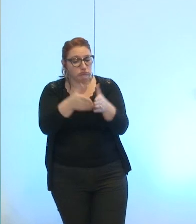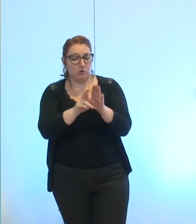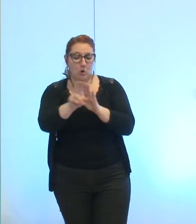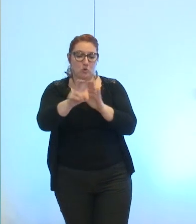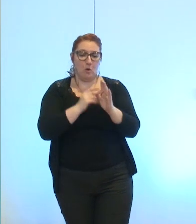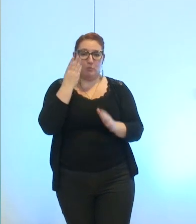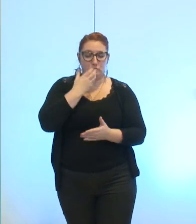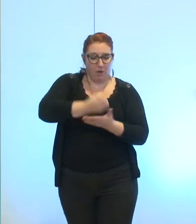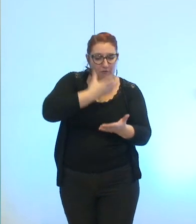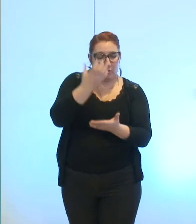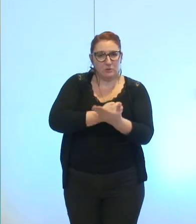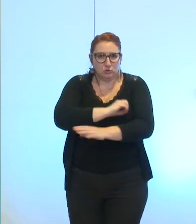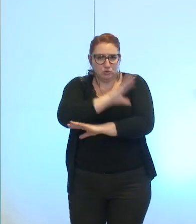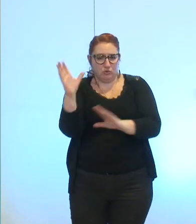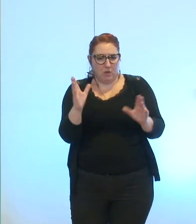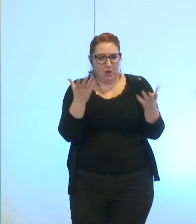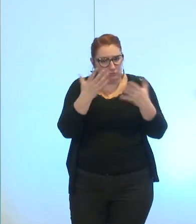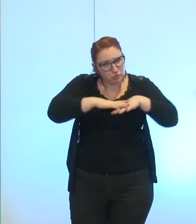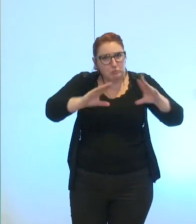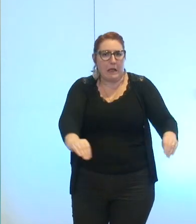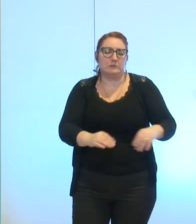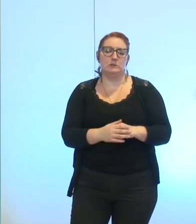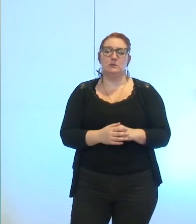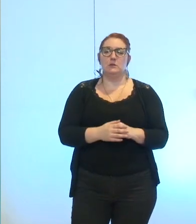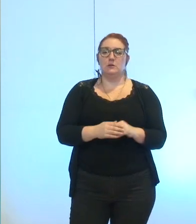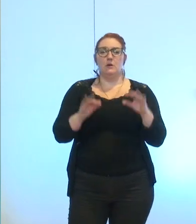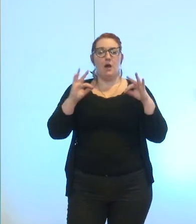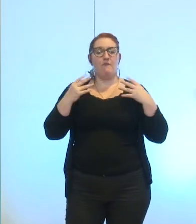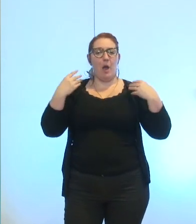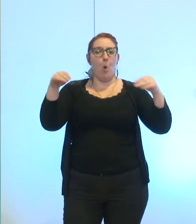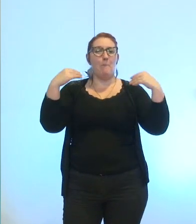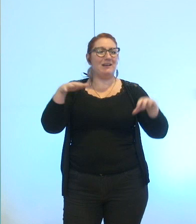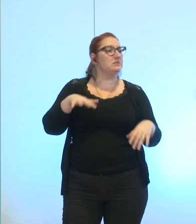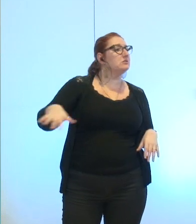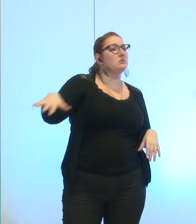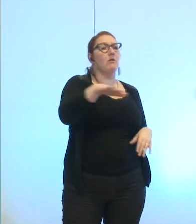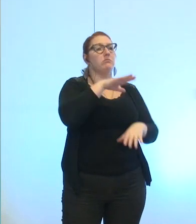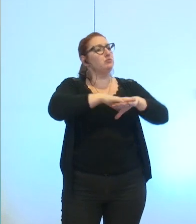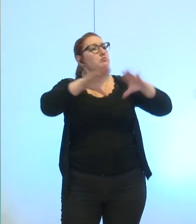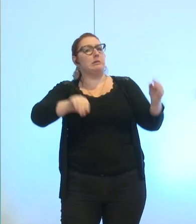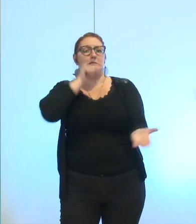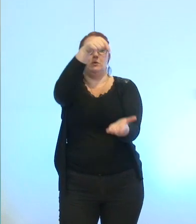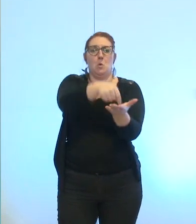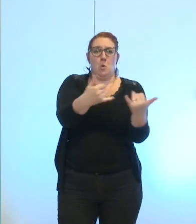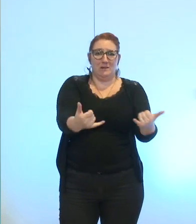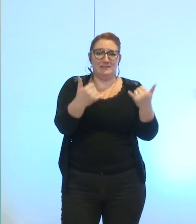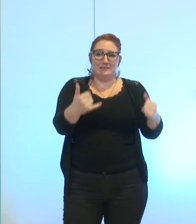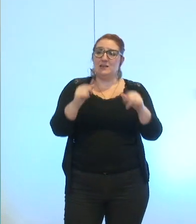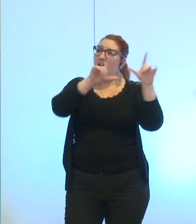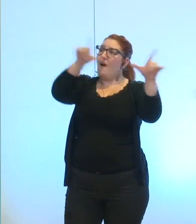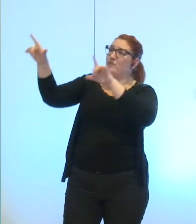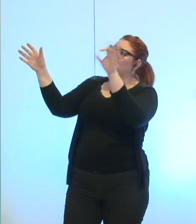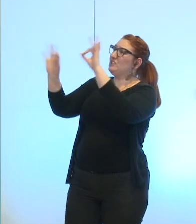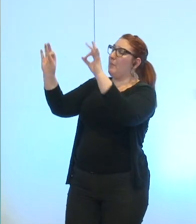information journalistique donc en ce qui concerne les commerçants locaux qui ne pourraient pas survivre sans